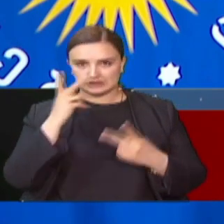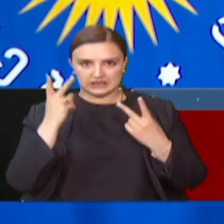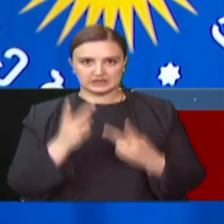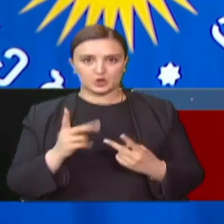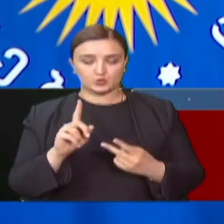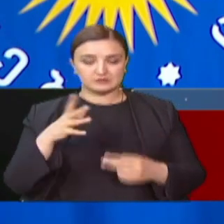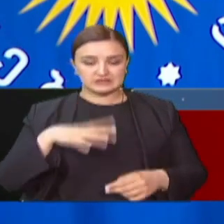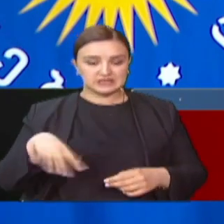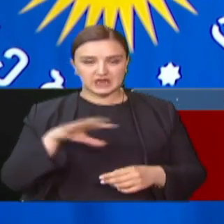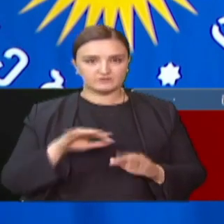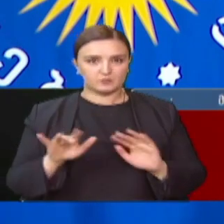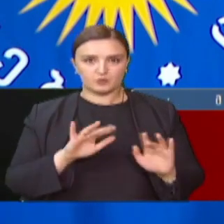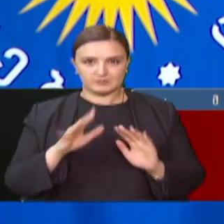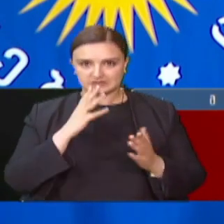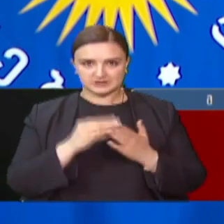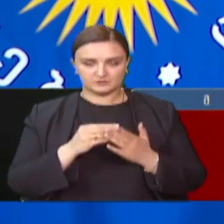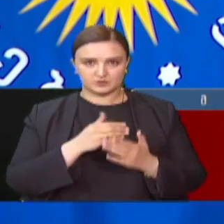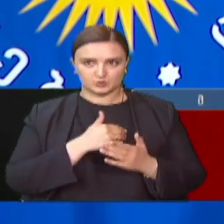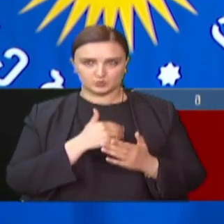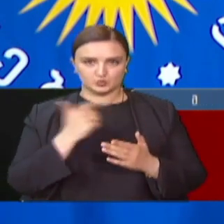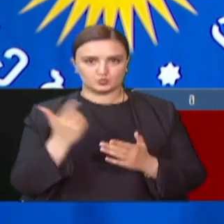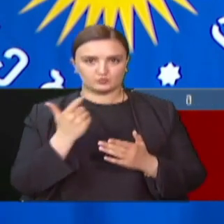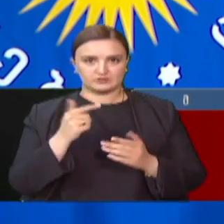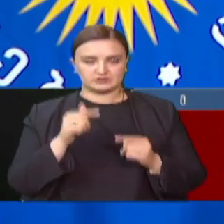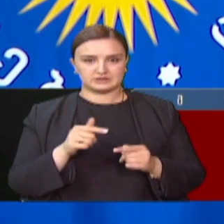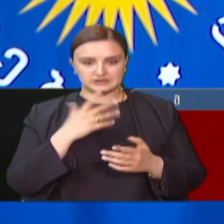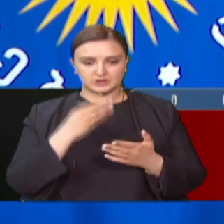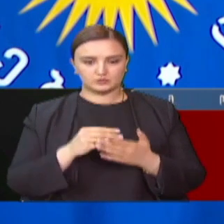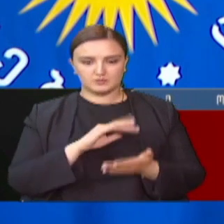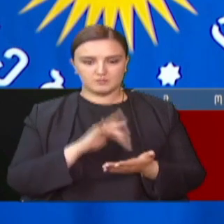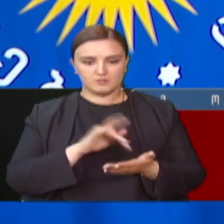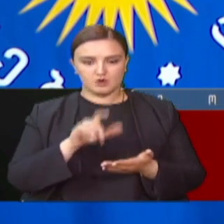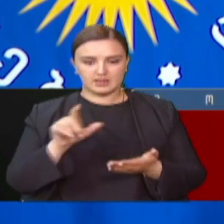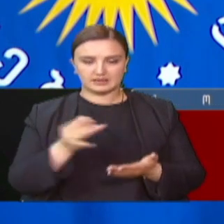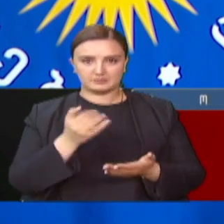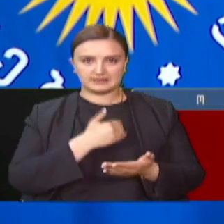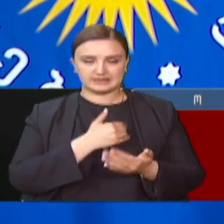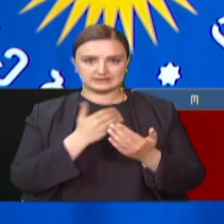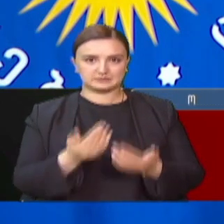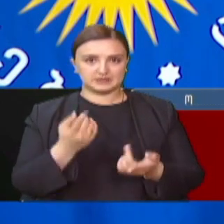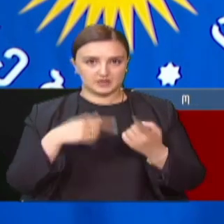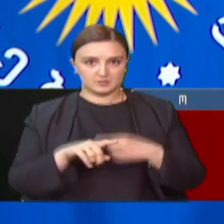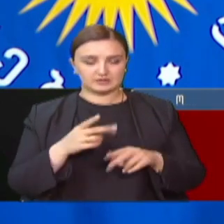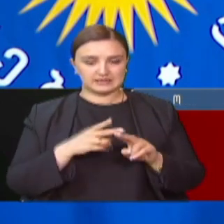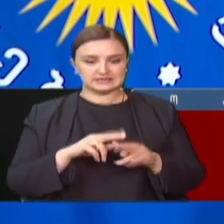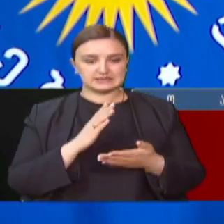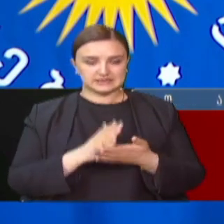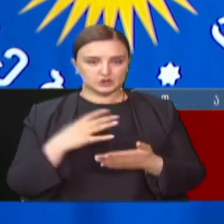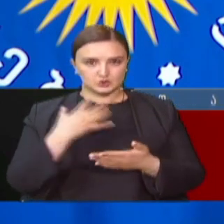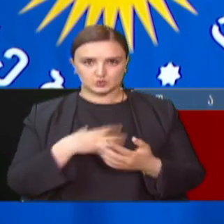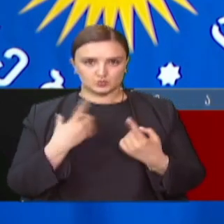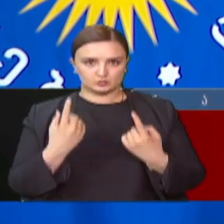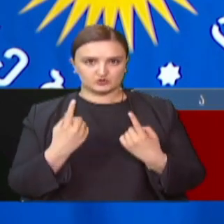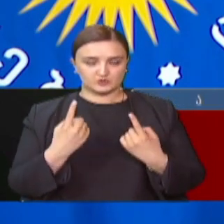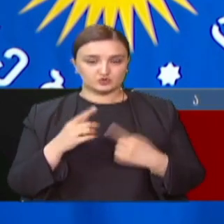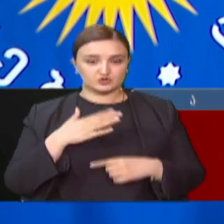რომ საქართველოს მოქმედებს საკუთარი სუვერენული სახელმწიფო და საკუთარი მოქალაქეების ინტერესებიდან გამომდინარე. Და ეს არის უმნიშვნელოვანესი